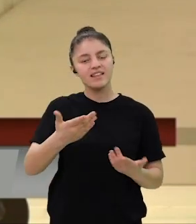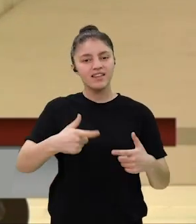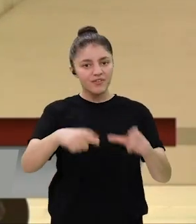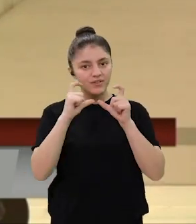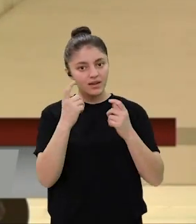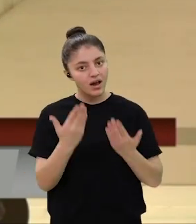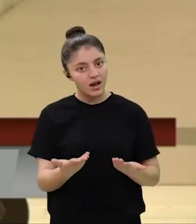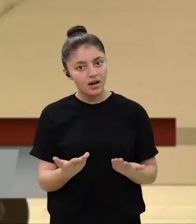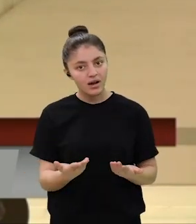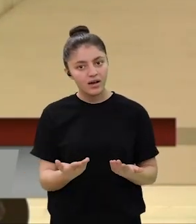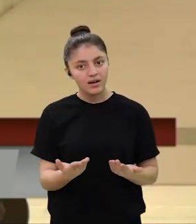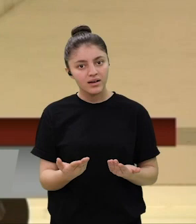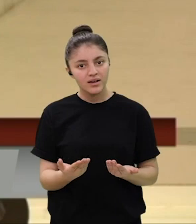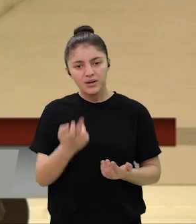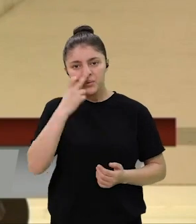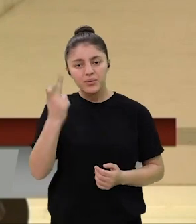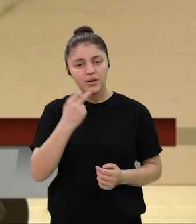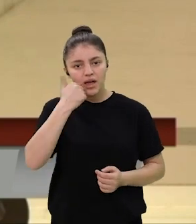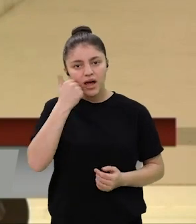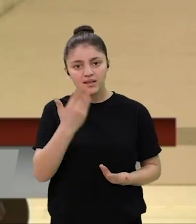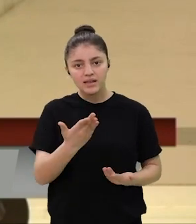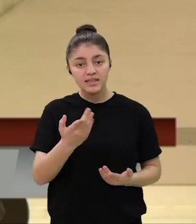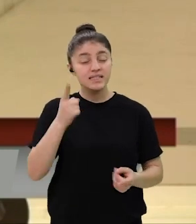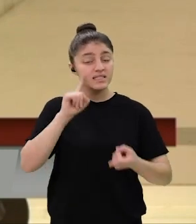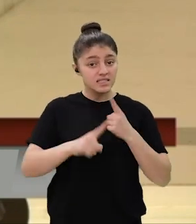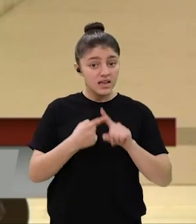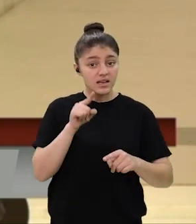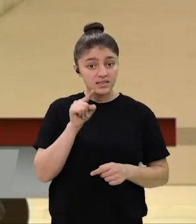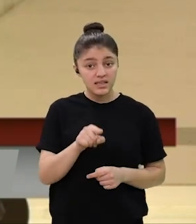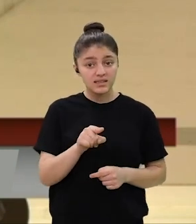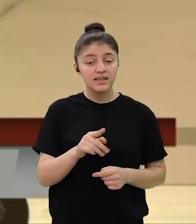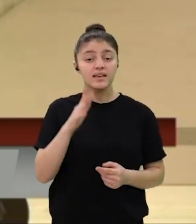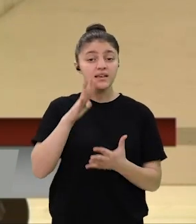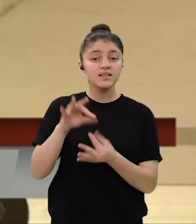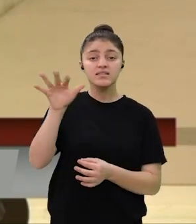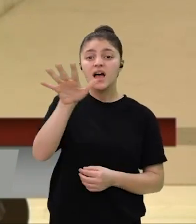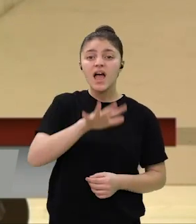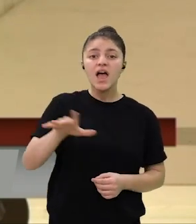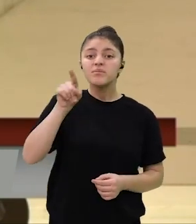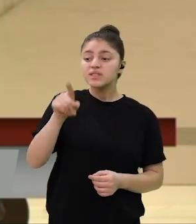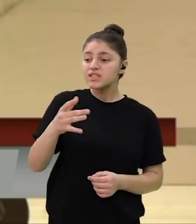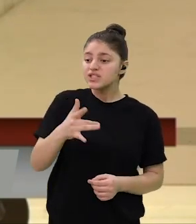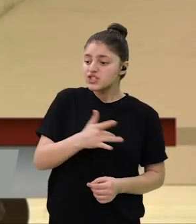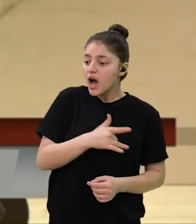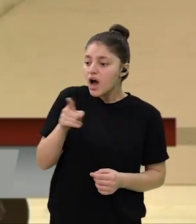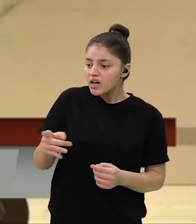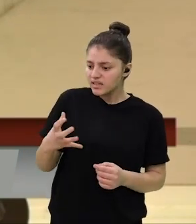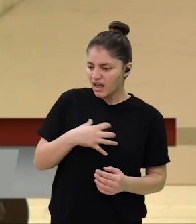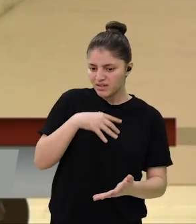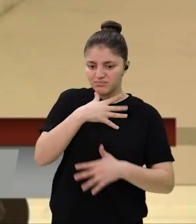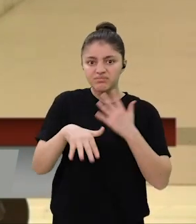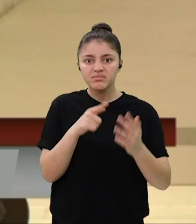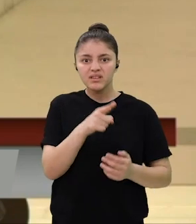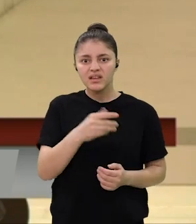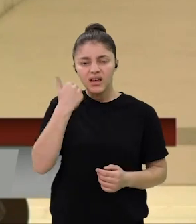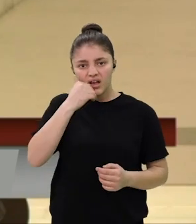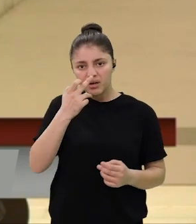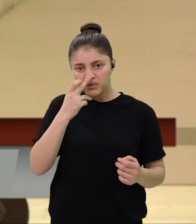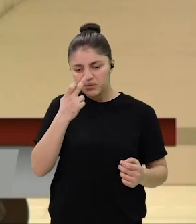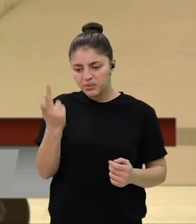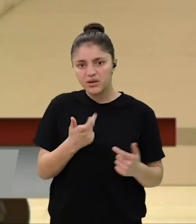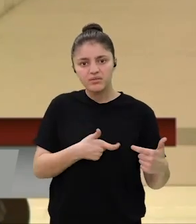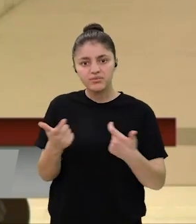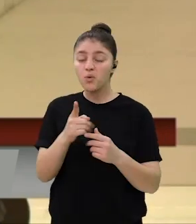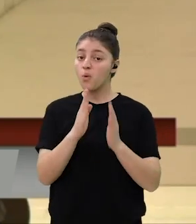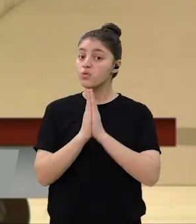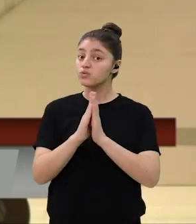Yalanı, iftirayı, riyayı ve siyaseti insanların canına karıştırdınız. Bunun özrünü dilemek